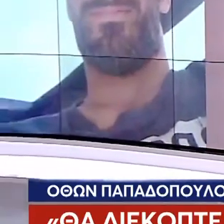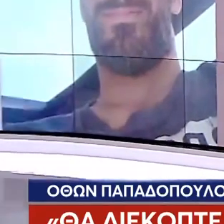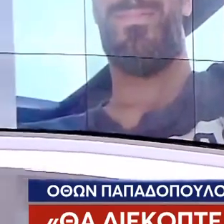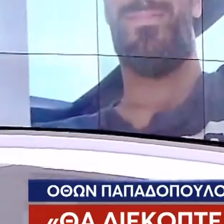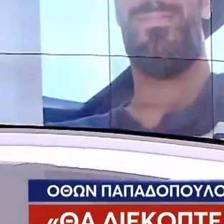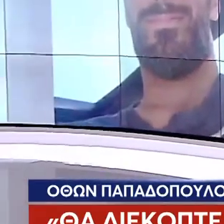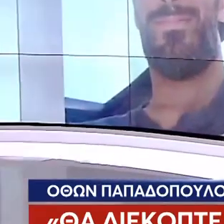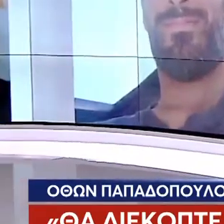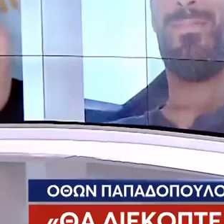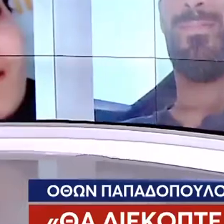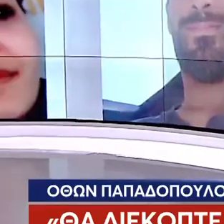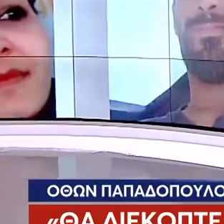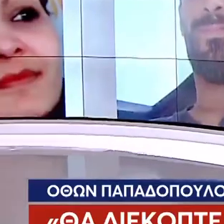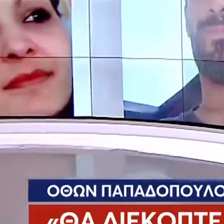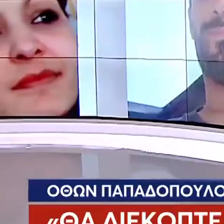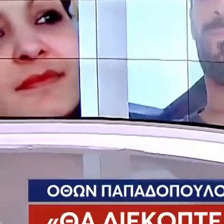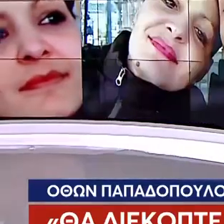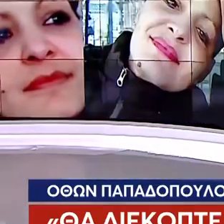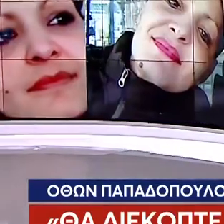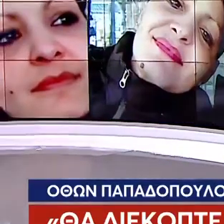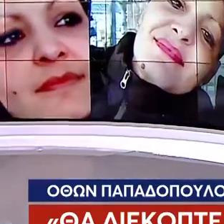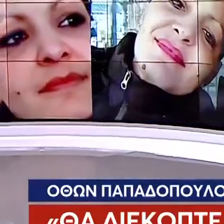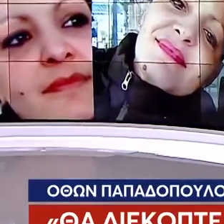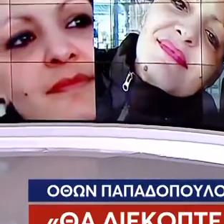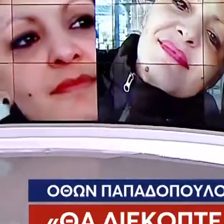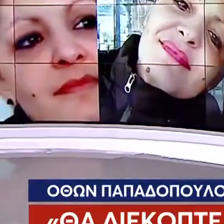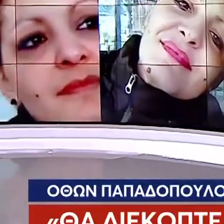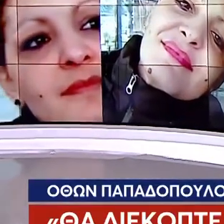αλλά προκύπτει ένα μείζον ερώτημα.